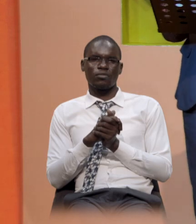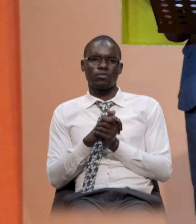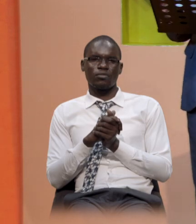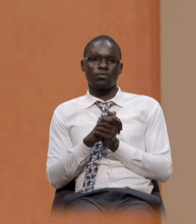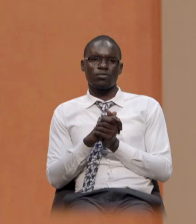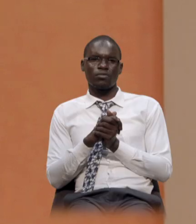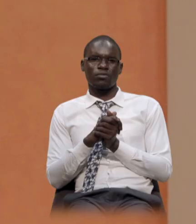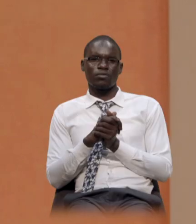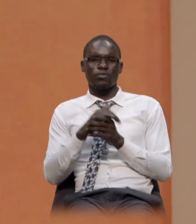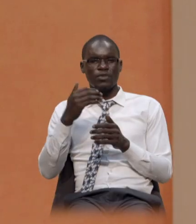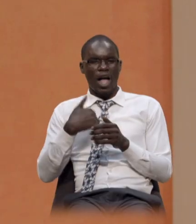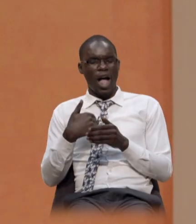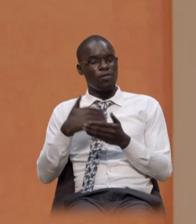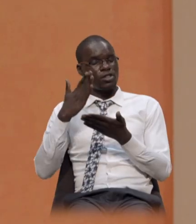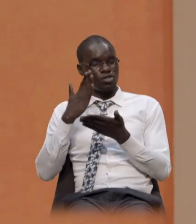Furaha kamili